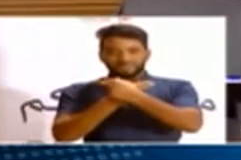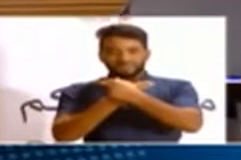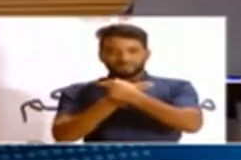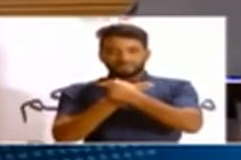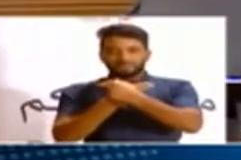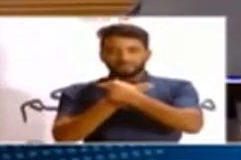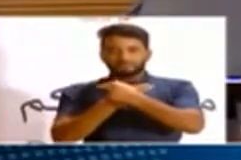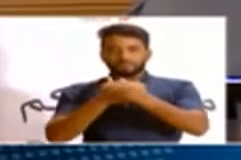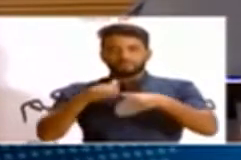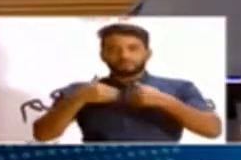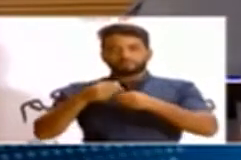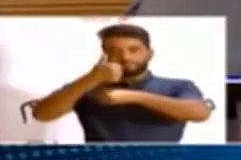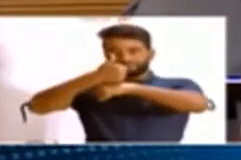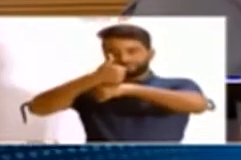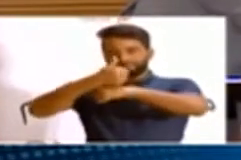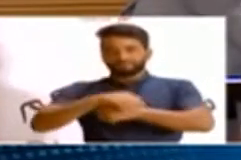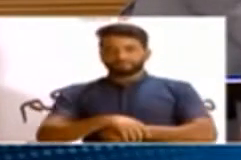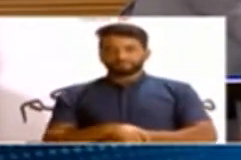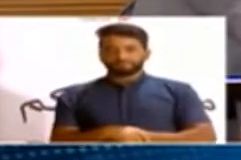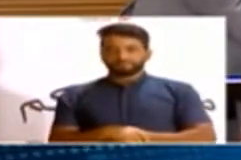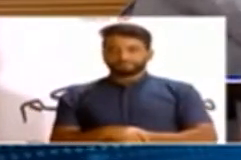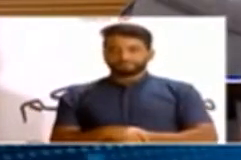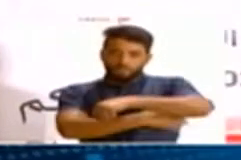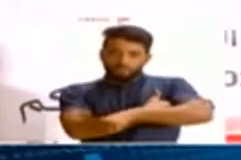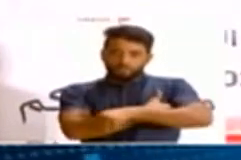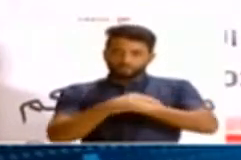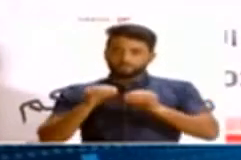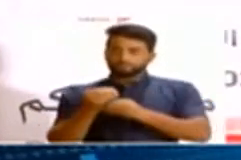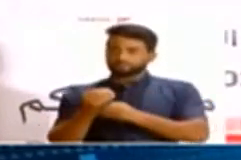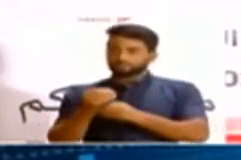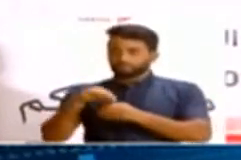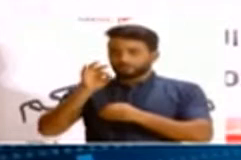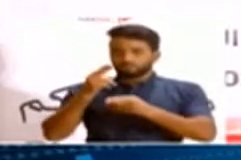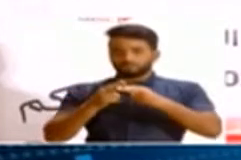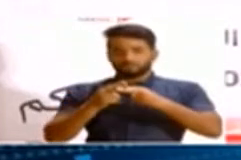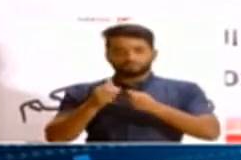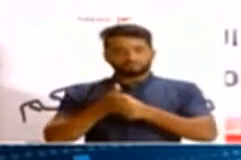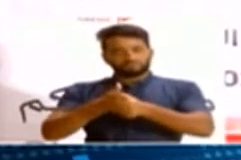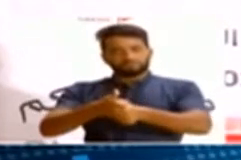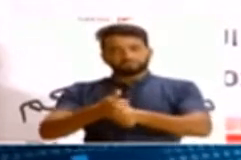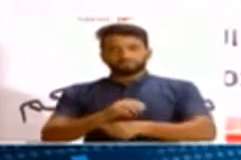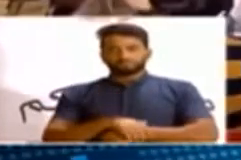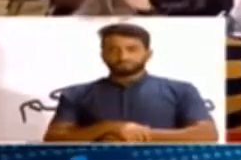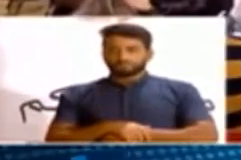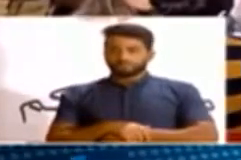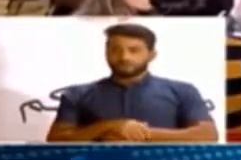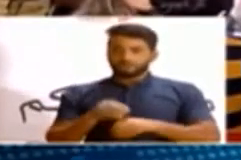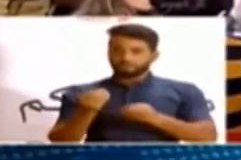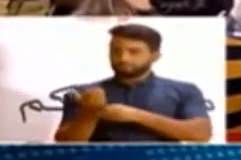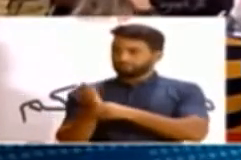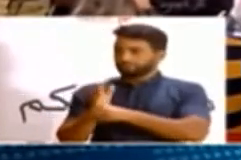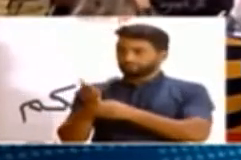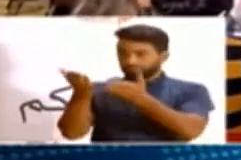يوسف الشاهد رئيس الحكومة هو من بين المترشحين، وهو الآن ونحن في معركة كبرى معه لأنه يستعمل